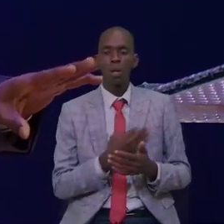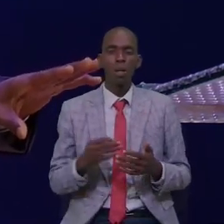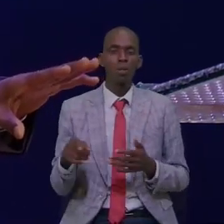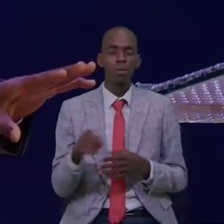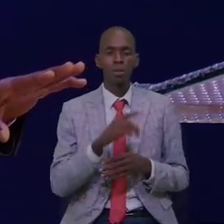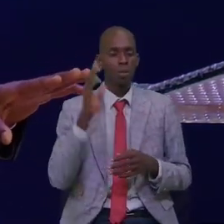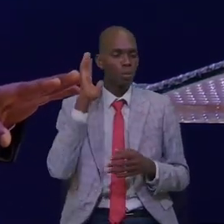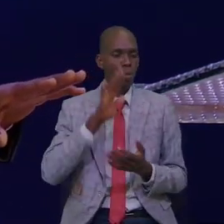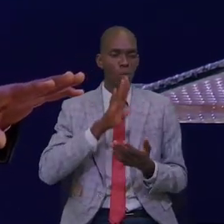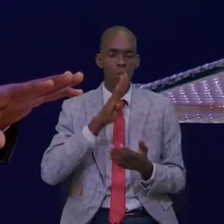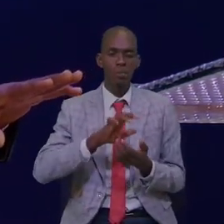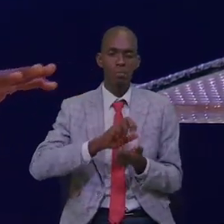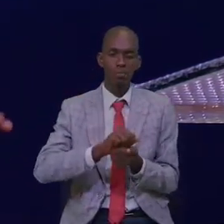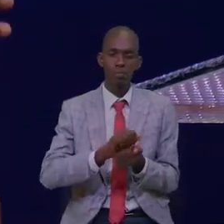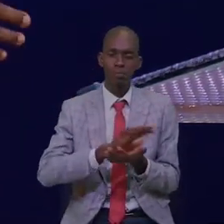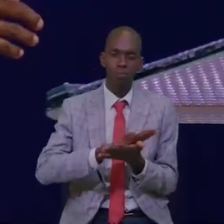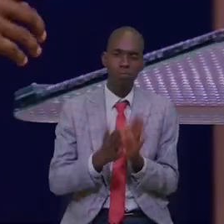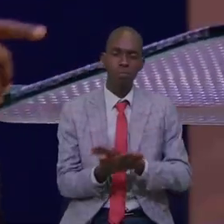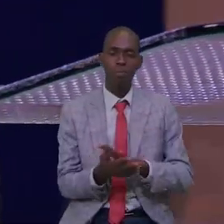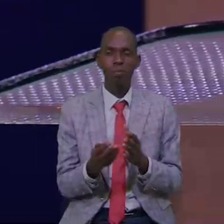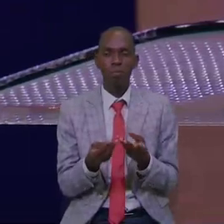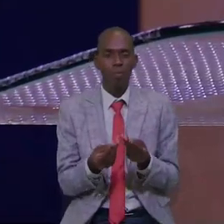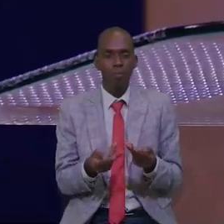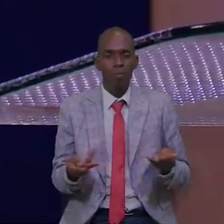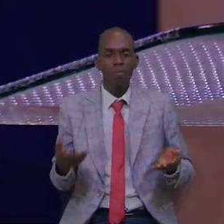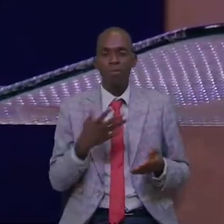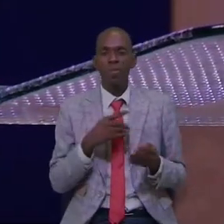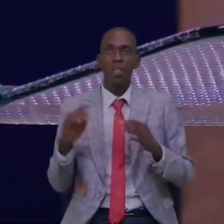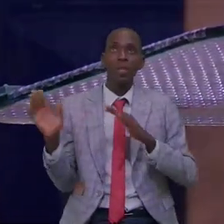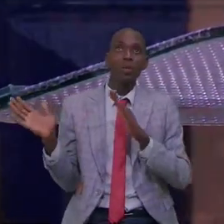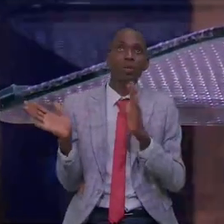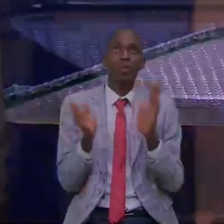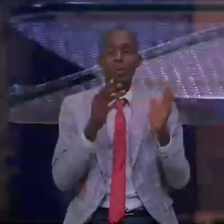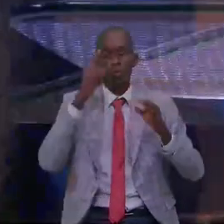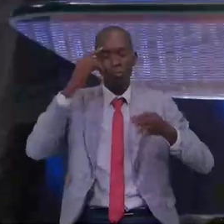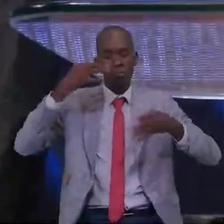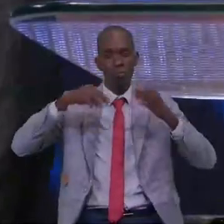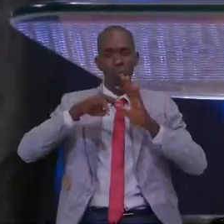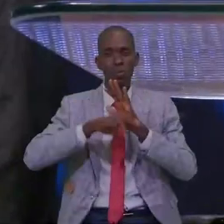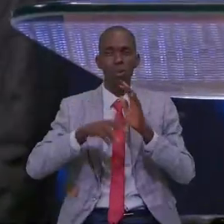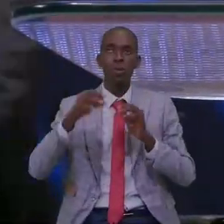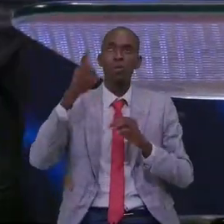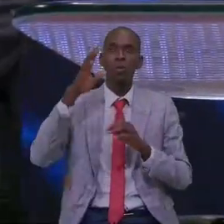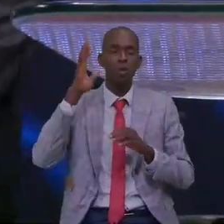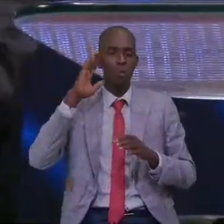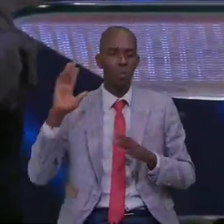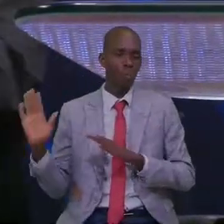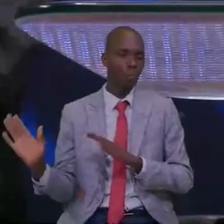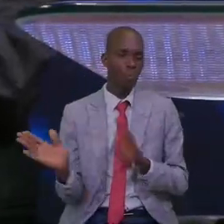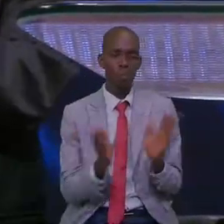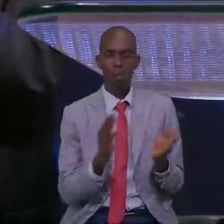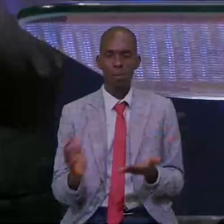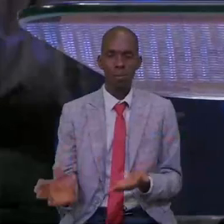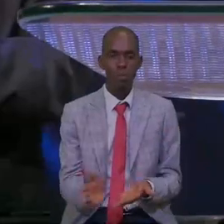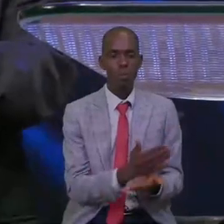tout, réduira tout en poudre. Et le vent du jugement de Dieu va les emporter tous, va les essuyer